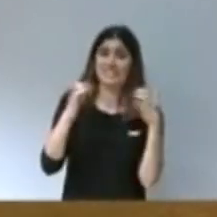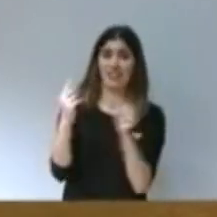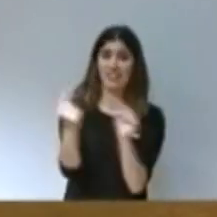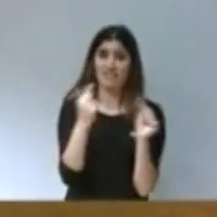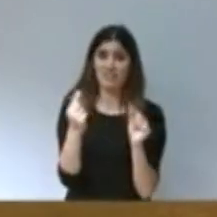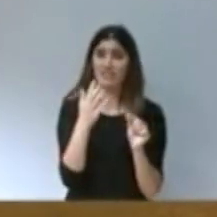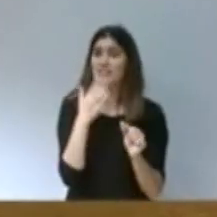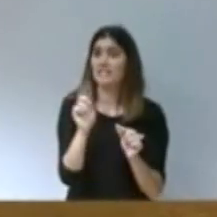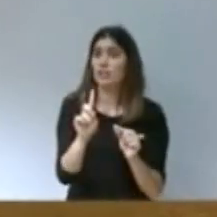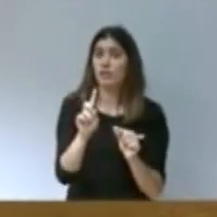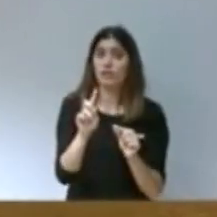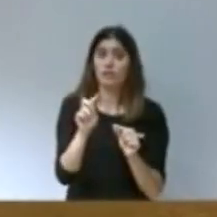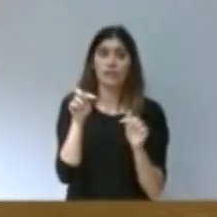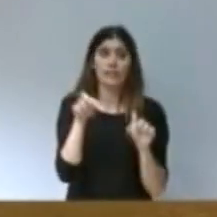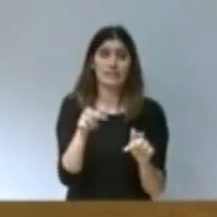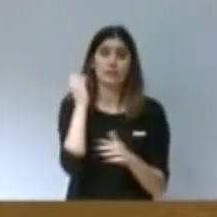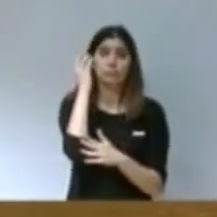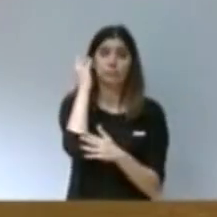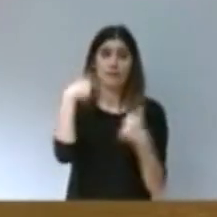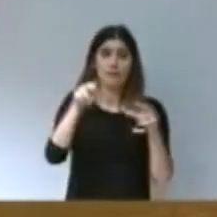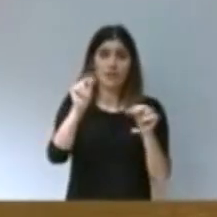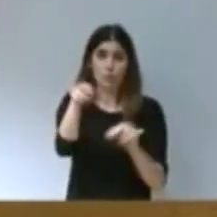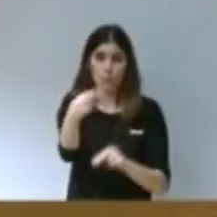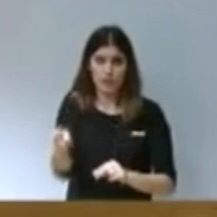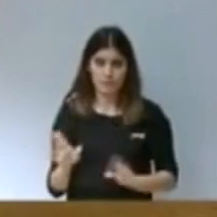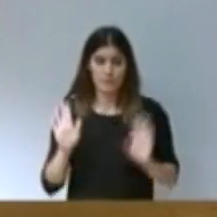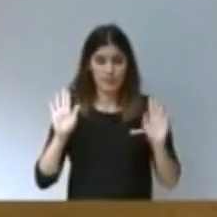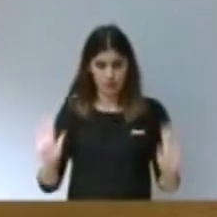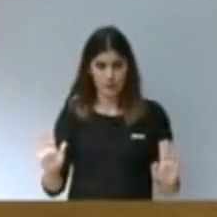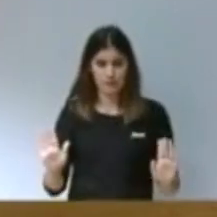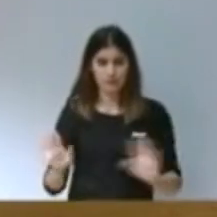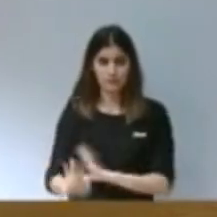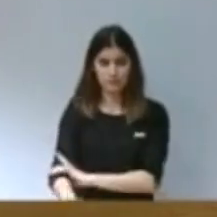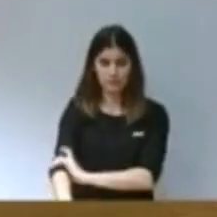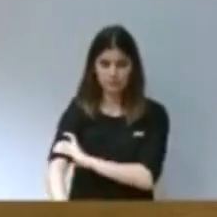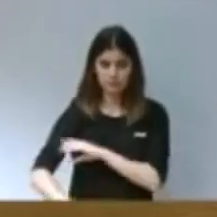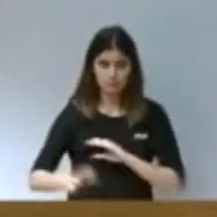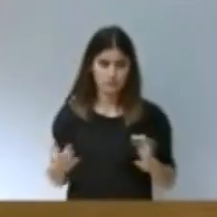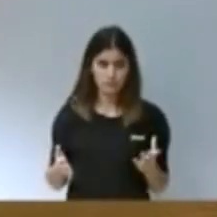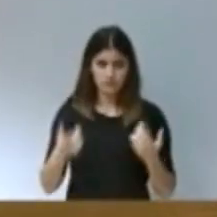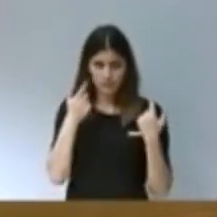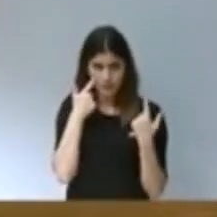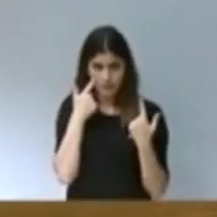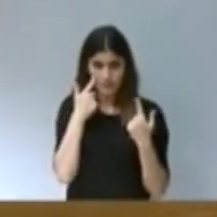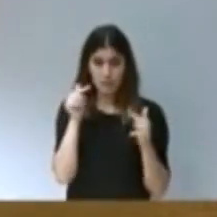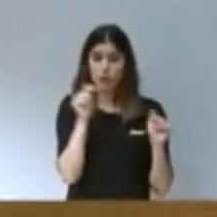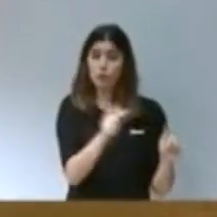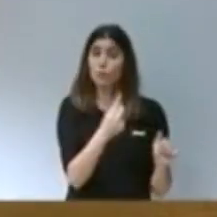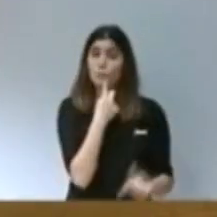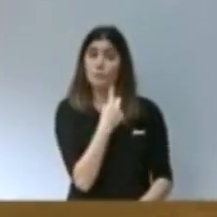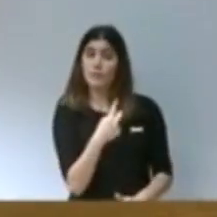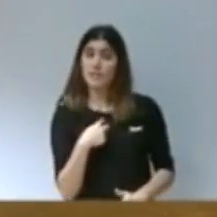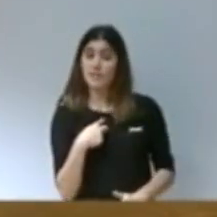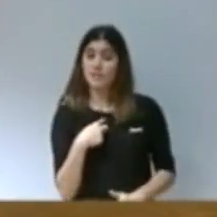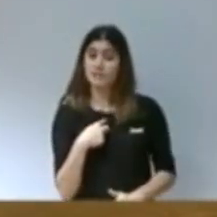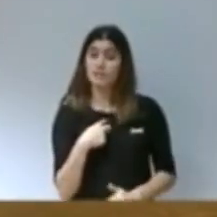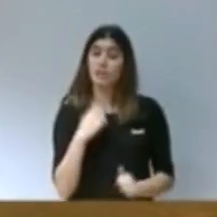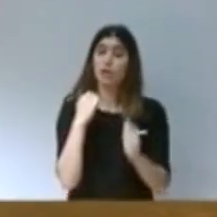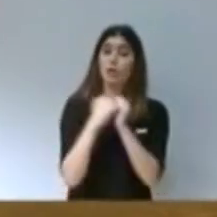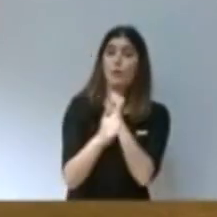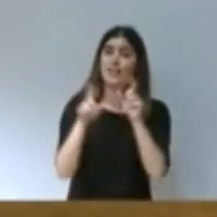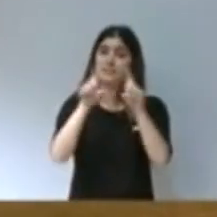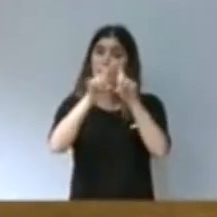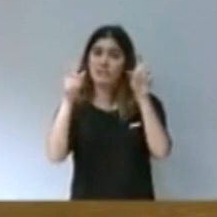Perquè si no, no anem a acabar esta interpel·lació. Per tant, mire, vostè diu, quines